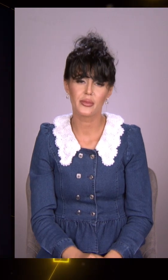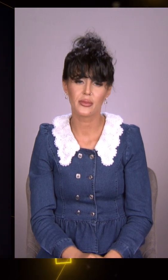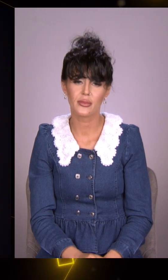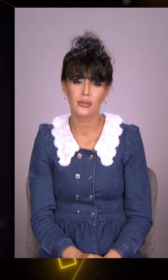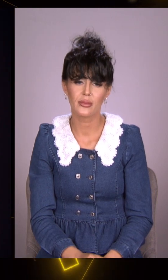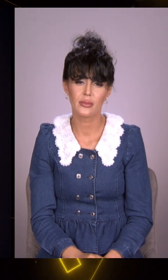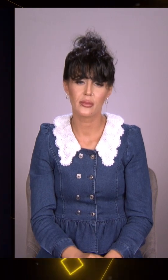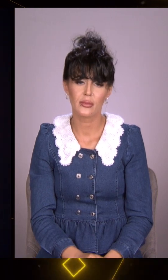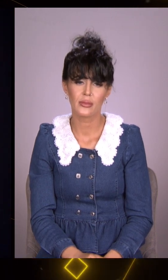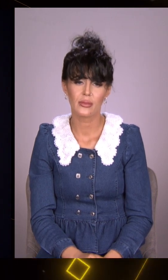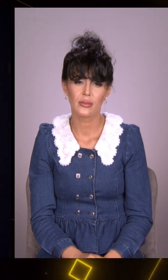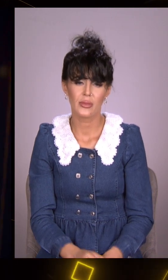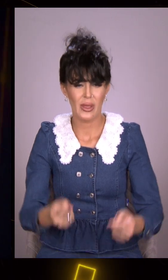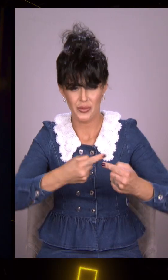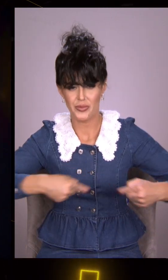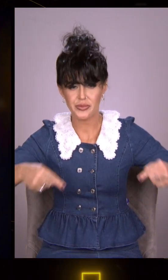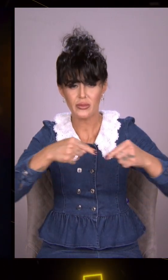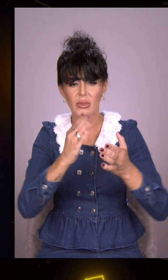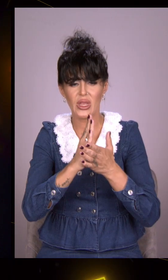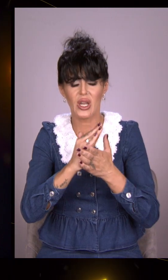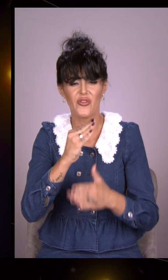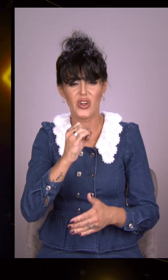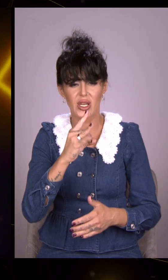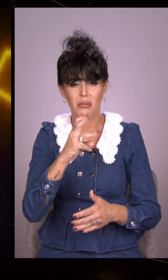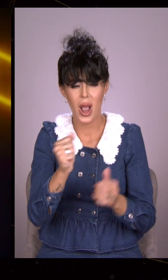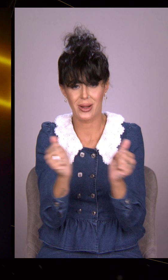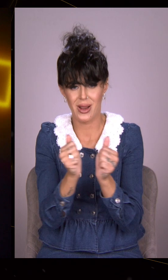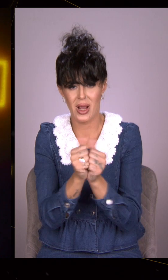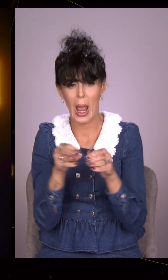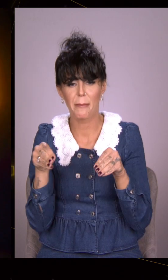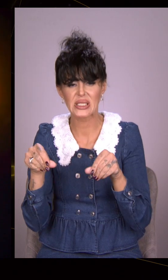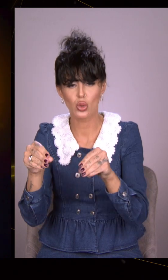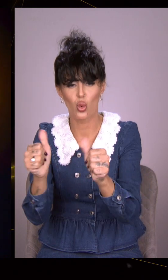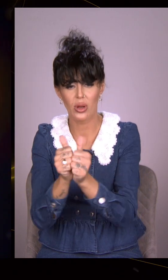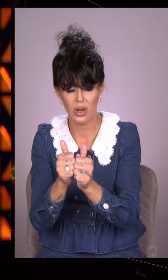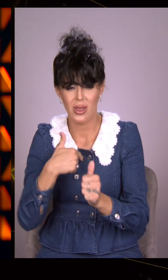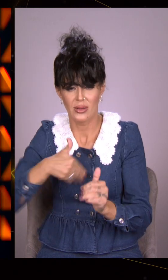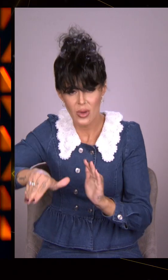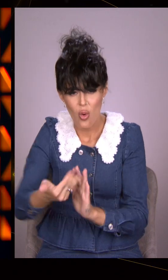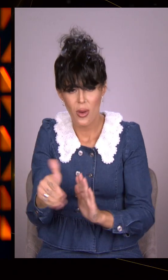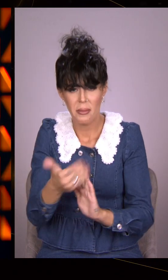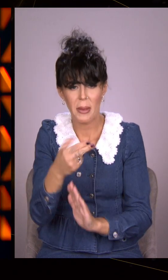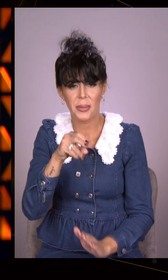У нас там ферма і вкруг ферми пісочок. Ми її там в пісочок закопали.